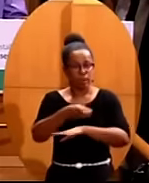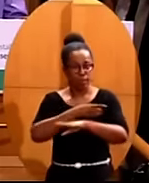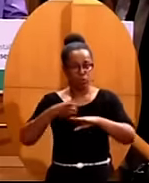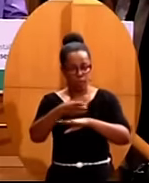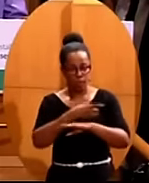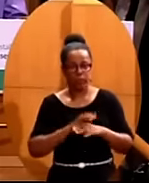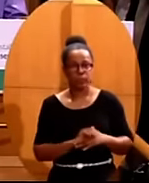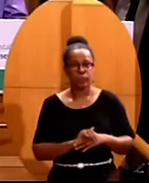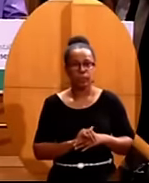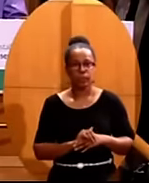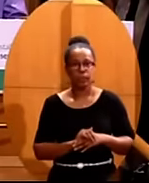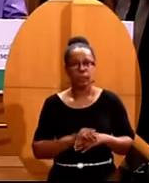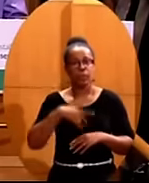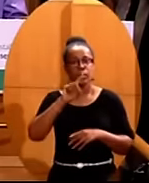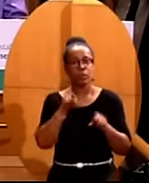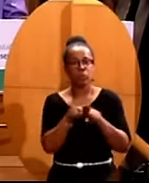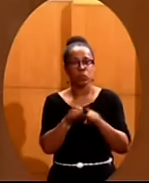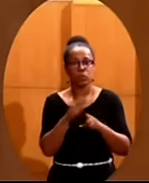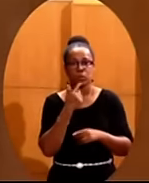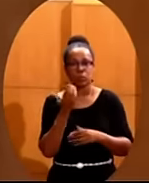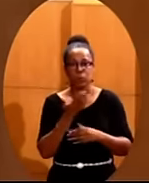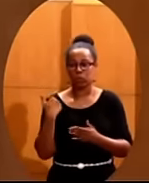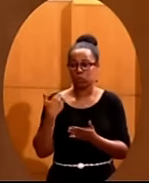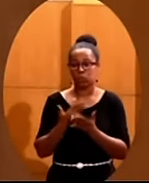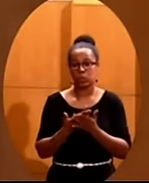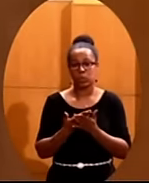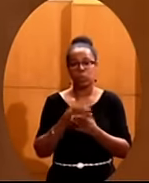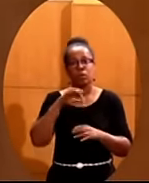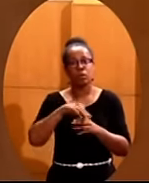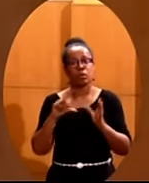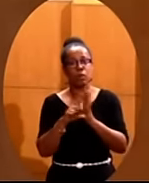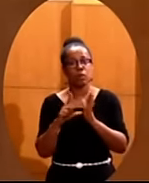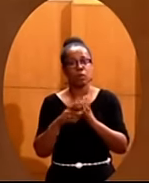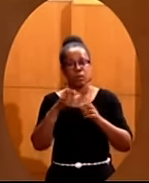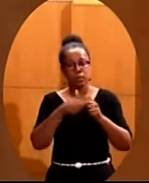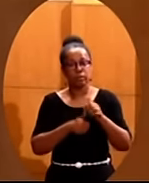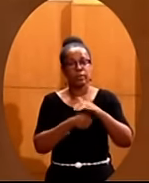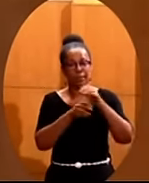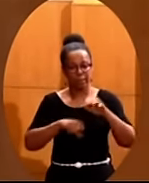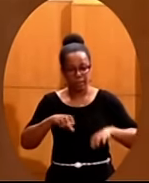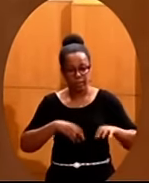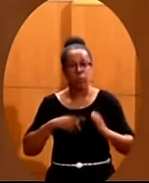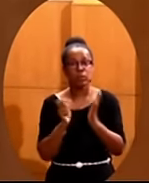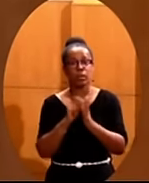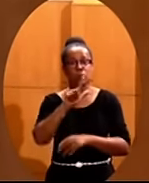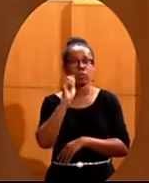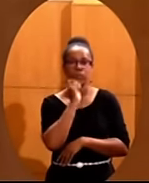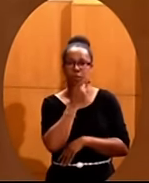département mais aussi depuis le vote des lois de décentralisation du 2 mars